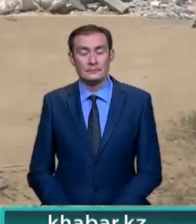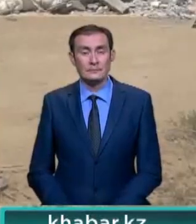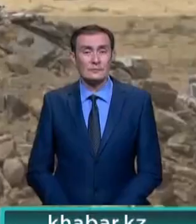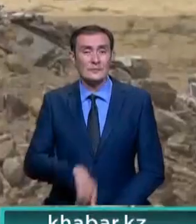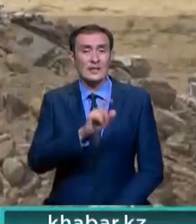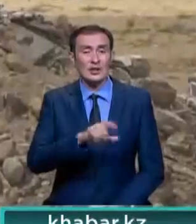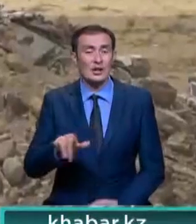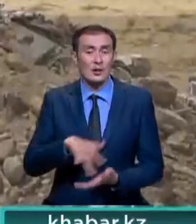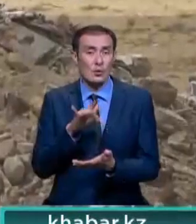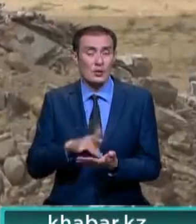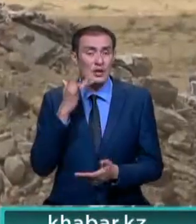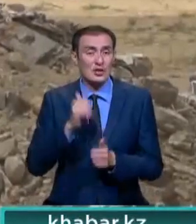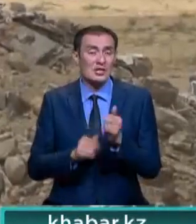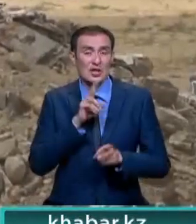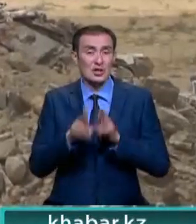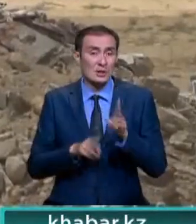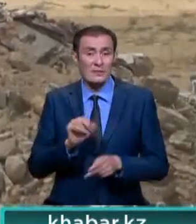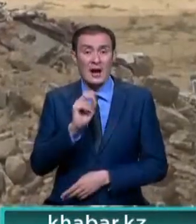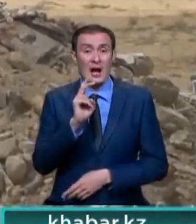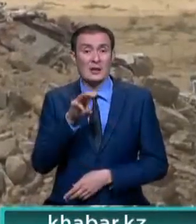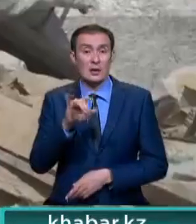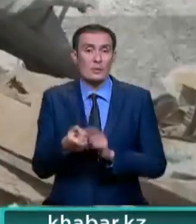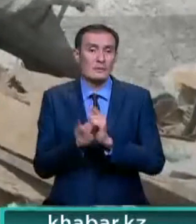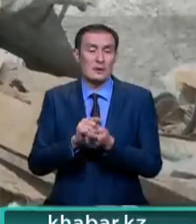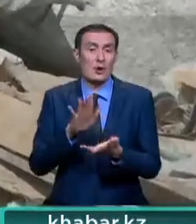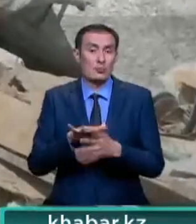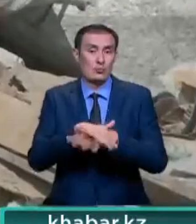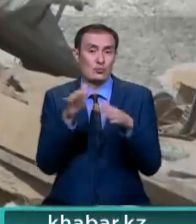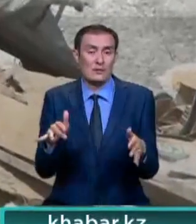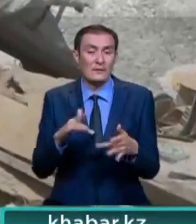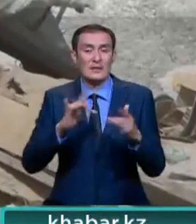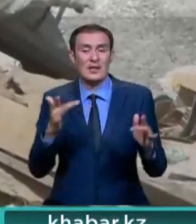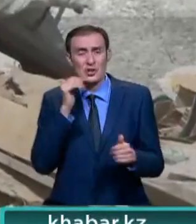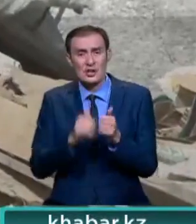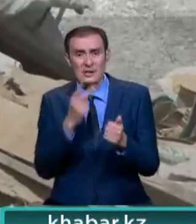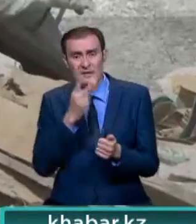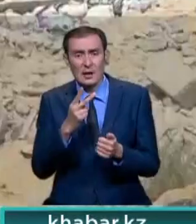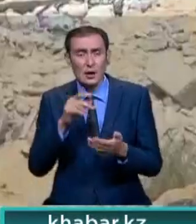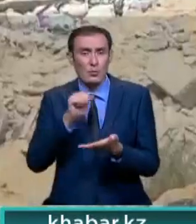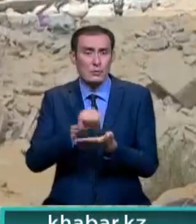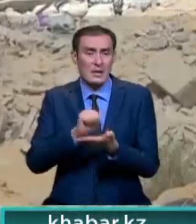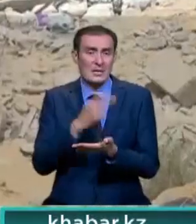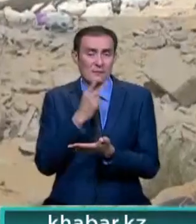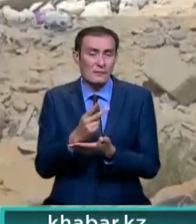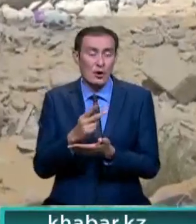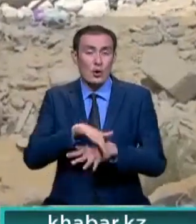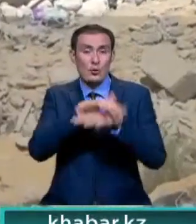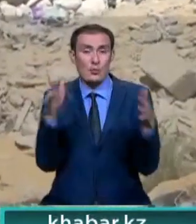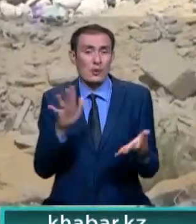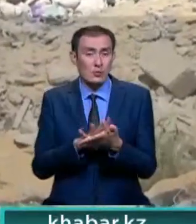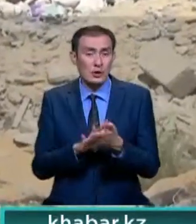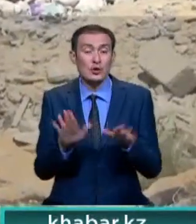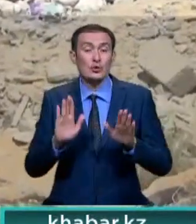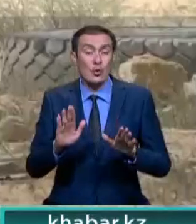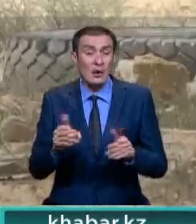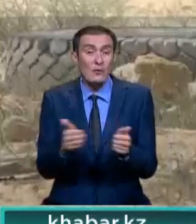Жители приморского города часто жалуются, Актау превращается в мусорный полигон. Соцсети то и дело пестрят публикациями. В них горы отходов, причем не только